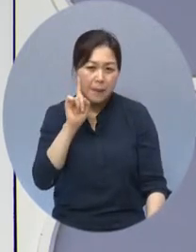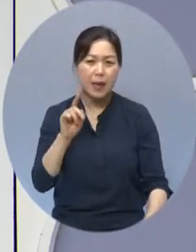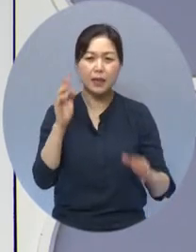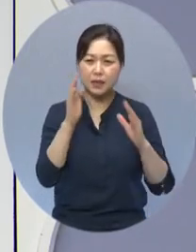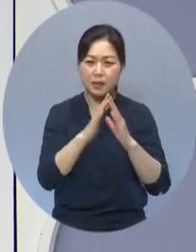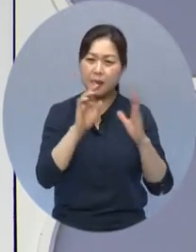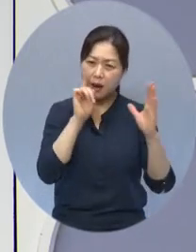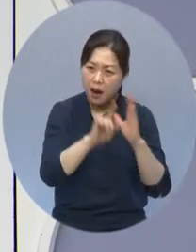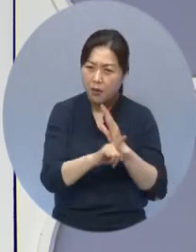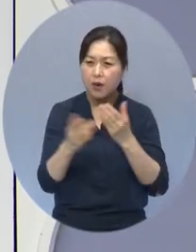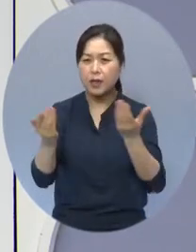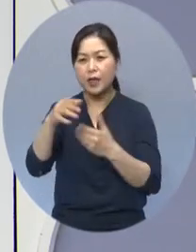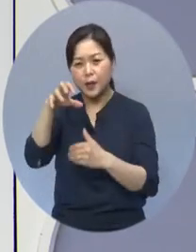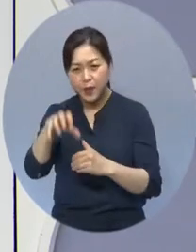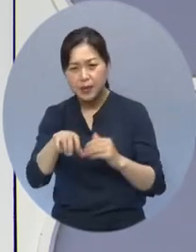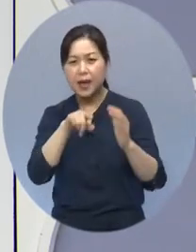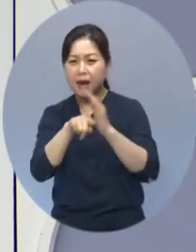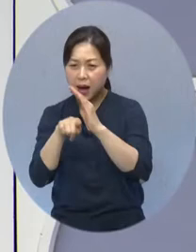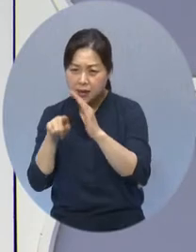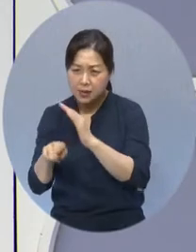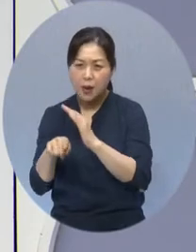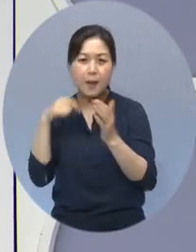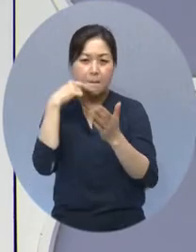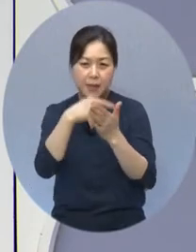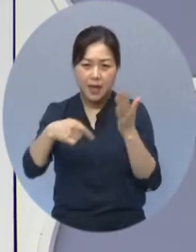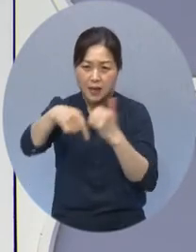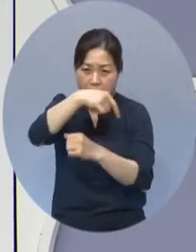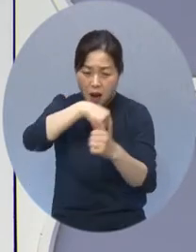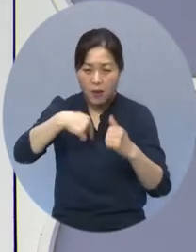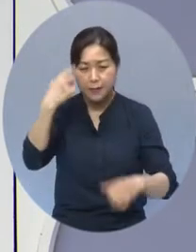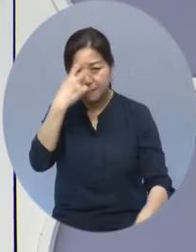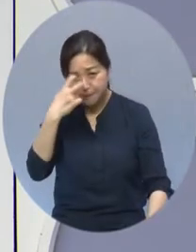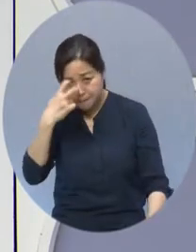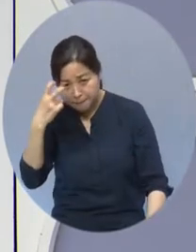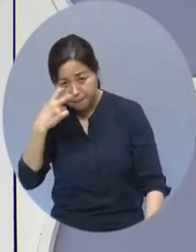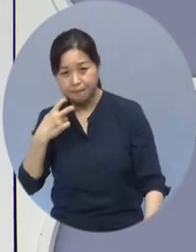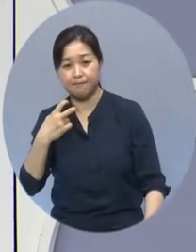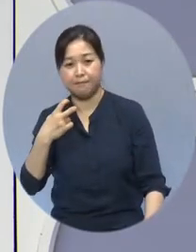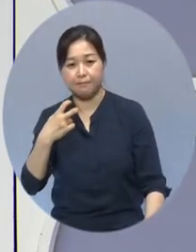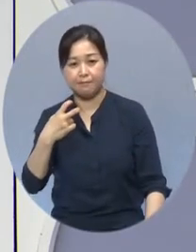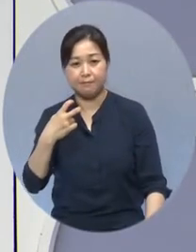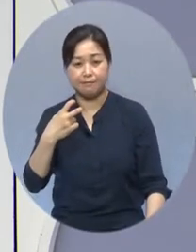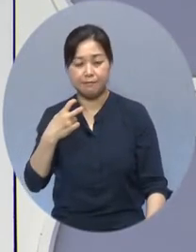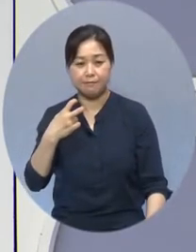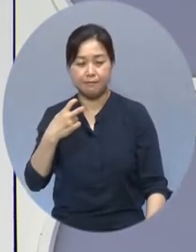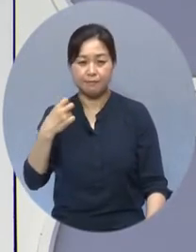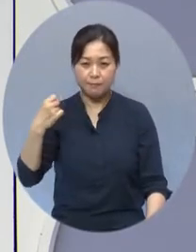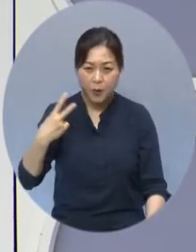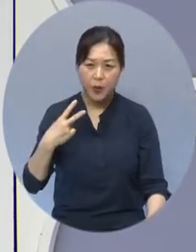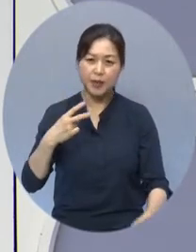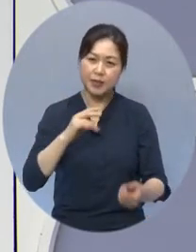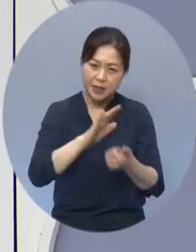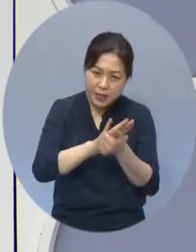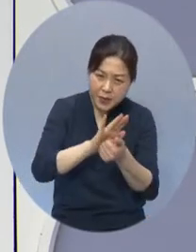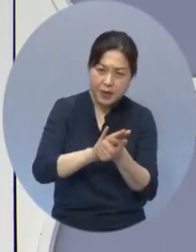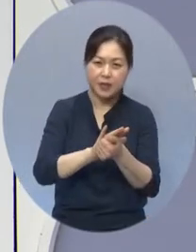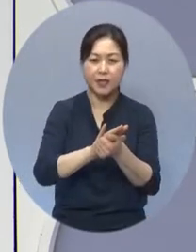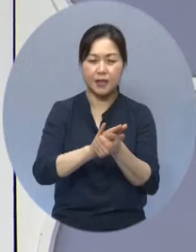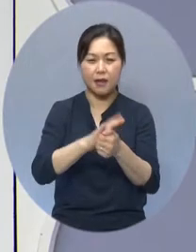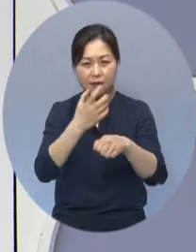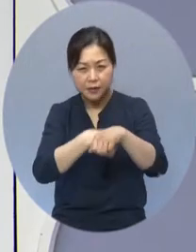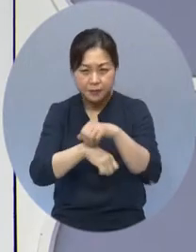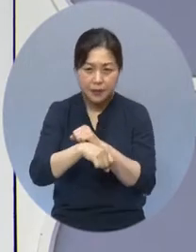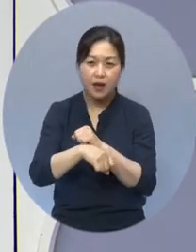주민들과 고충을 듣고 피해 상황을 직접 살펴보면서 또 지원도 같이 참석해보고요.